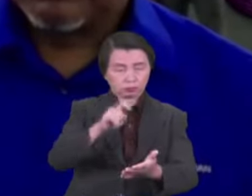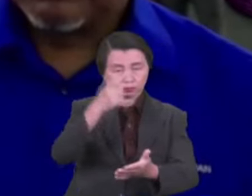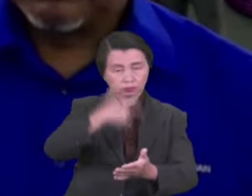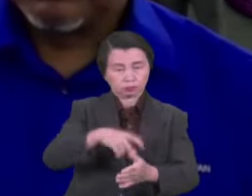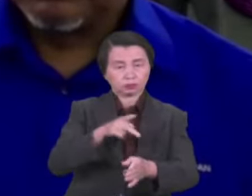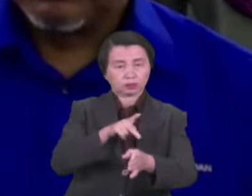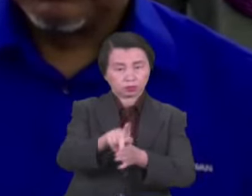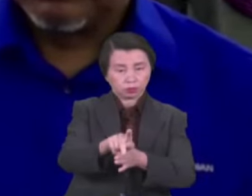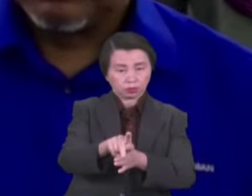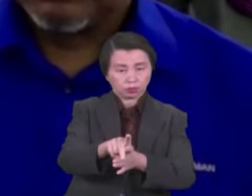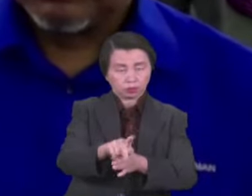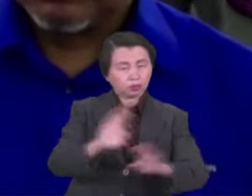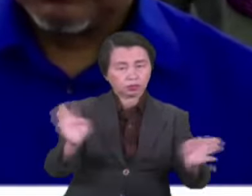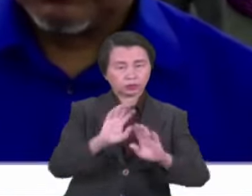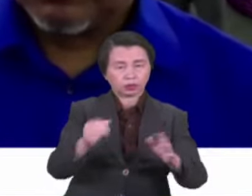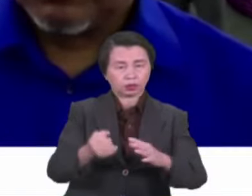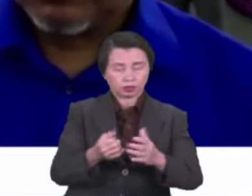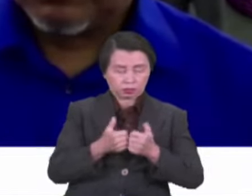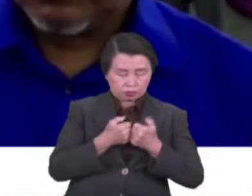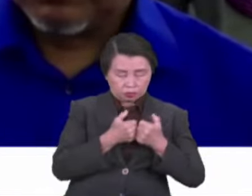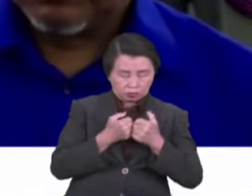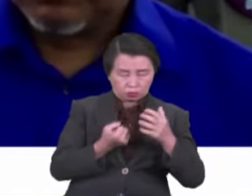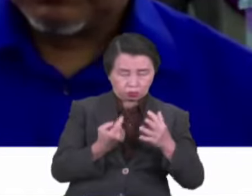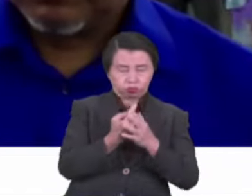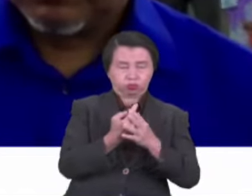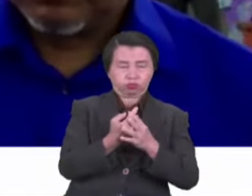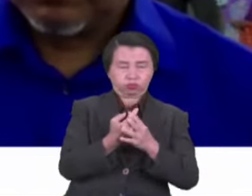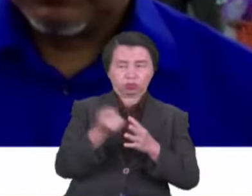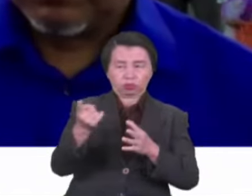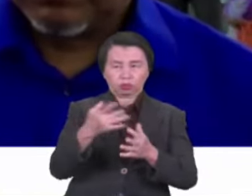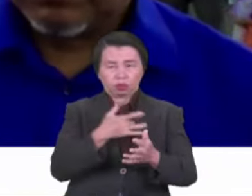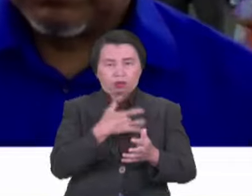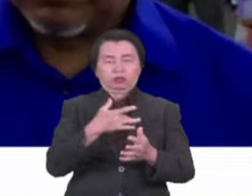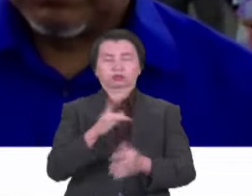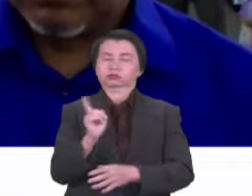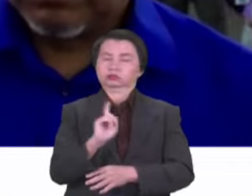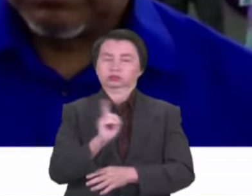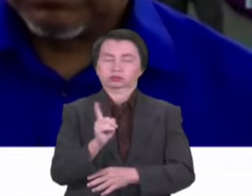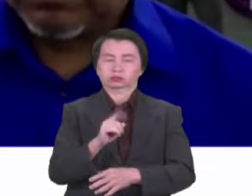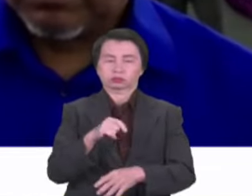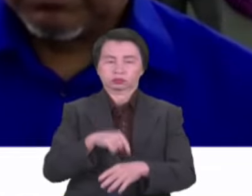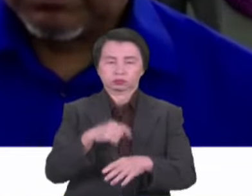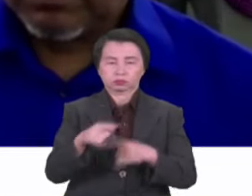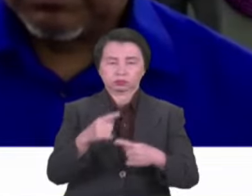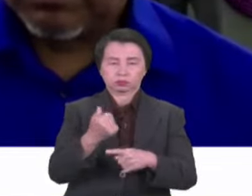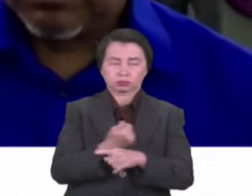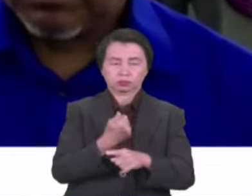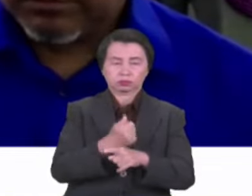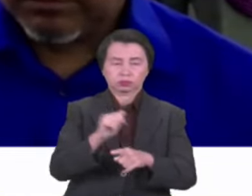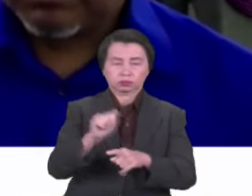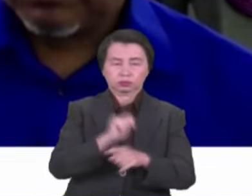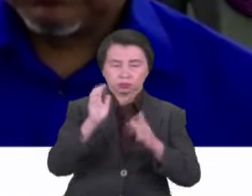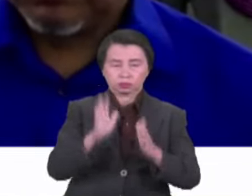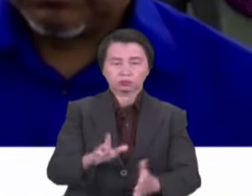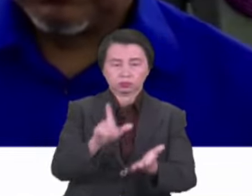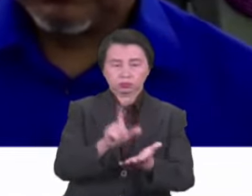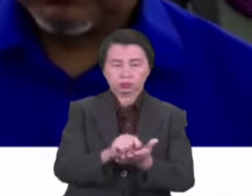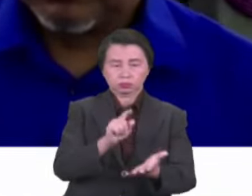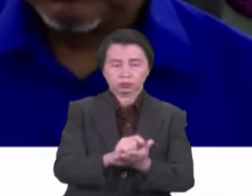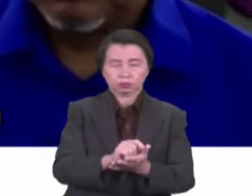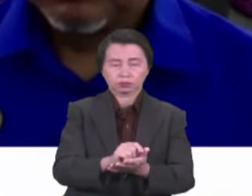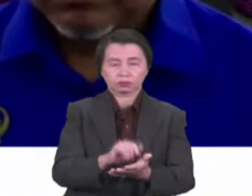dihormati. Tidak harus timbulkan suasana yang menghalang pekerjaan para pengamal media. Dan saya harap